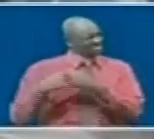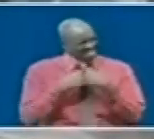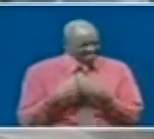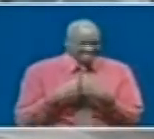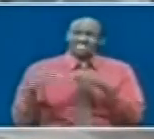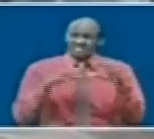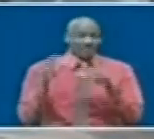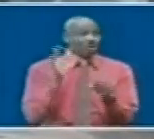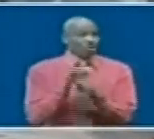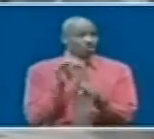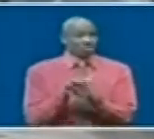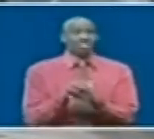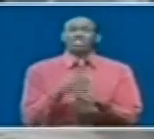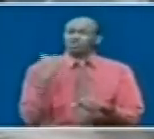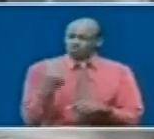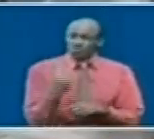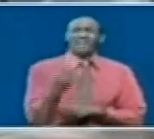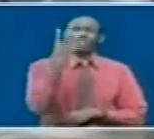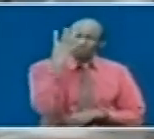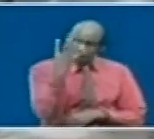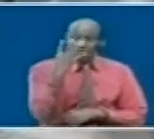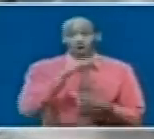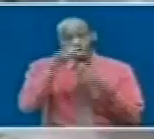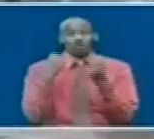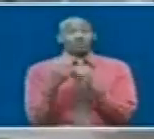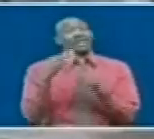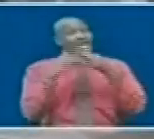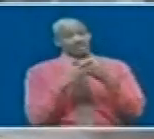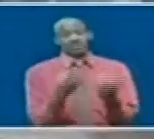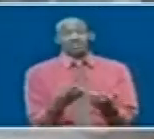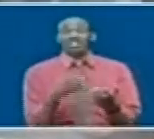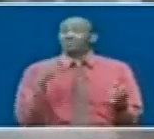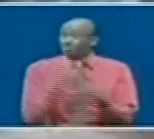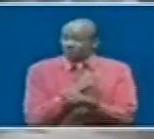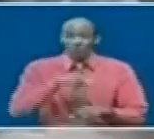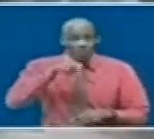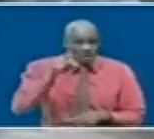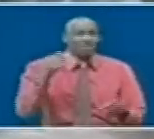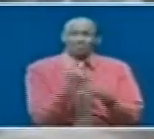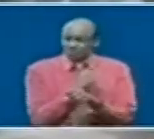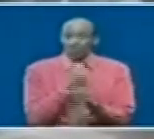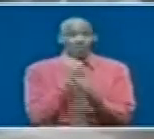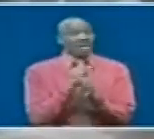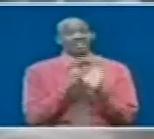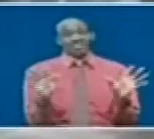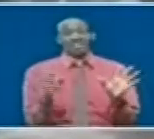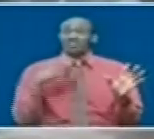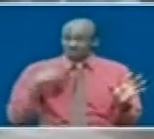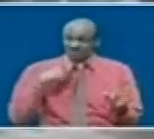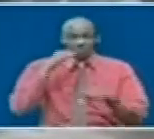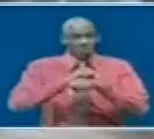chungu nzima. Watoto wake wanne kati ya watoto wanane wamekuwa na hali hii. Hawezi kutembea, hawezi kufanya chochote. Wameacha